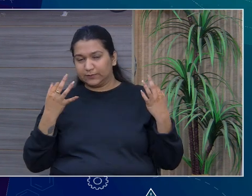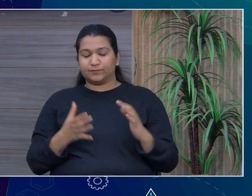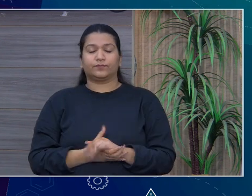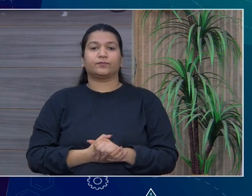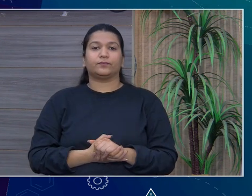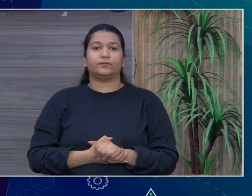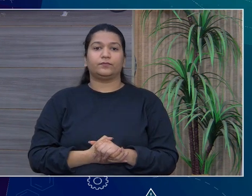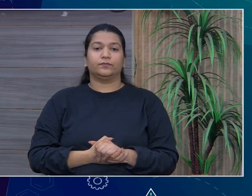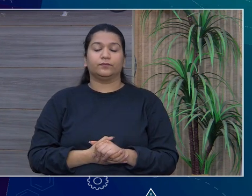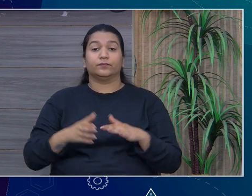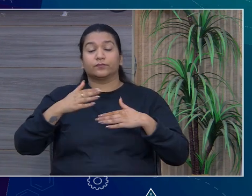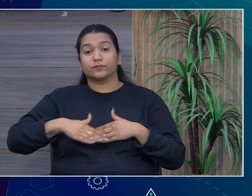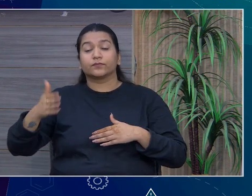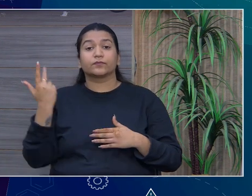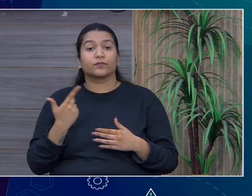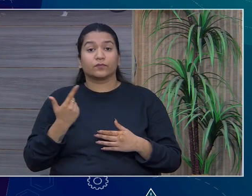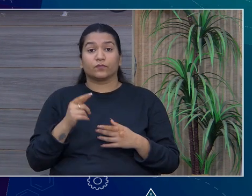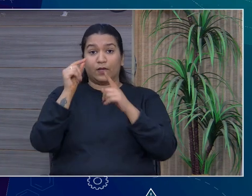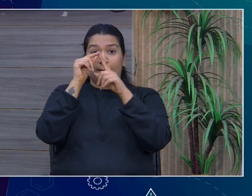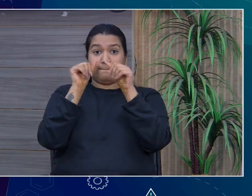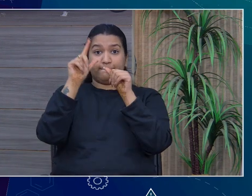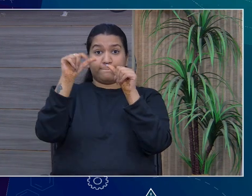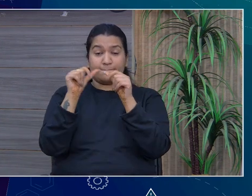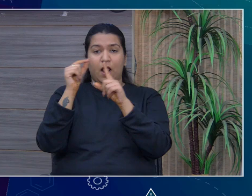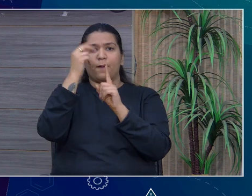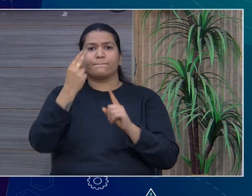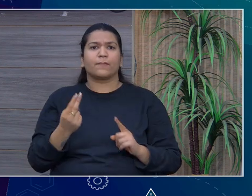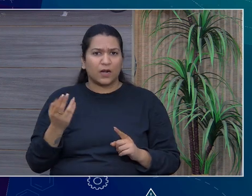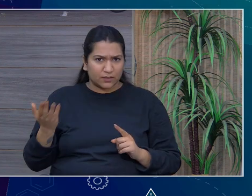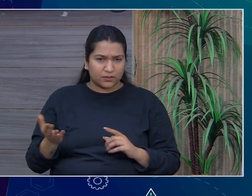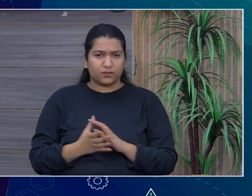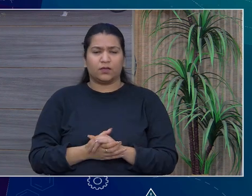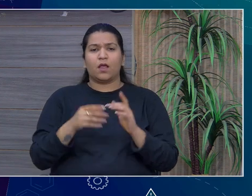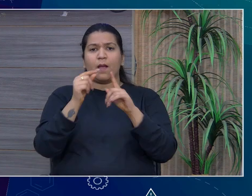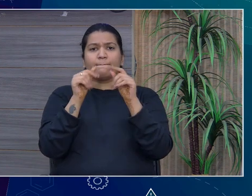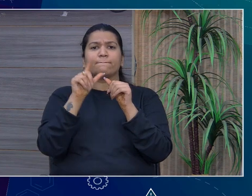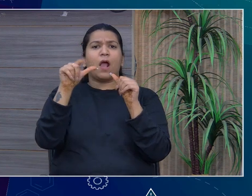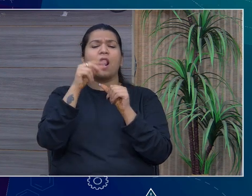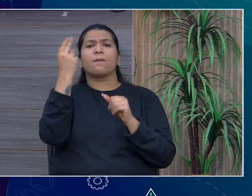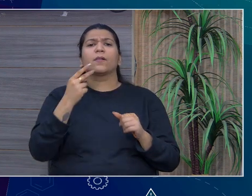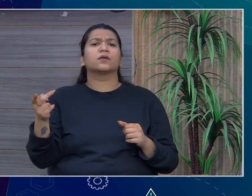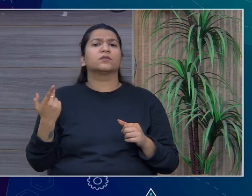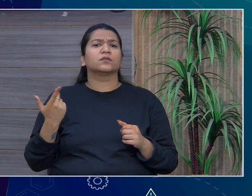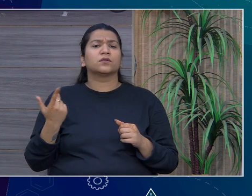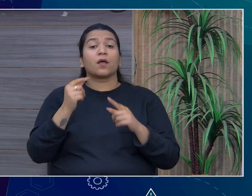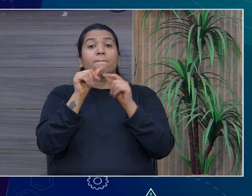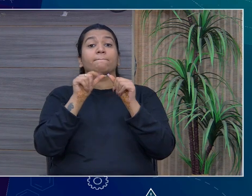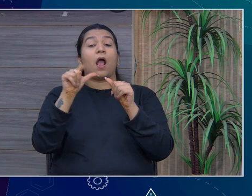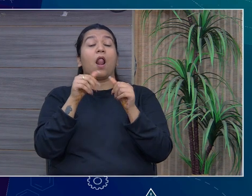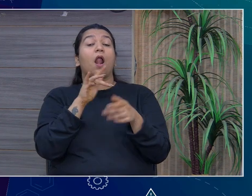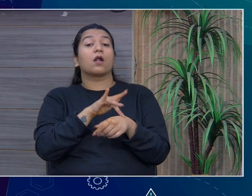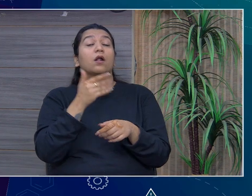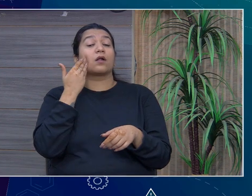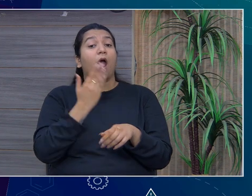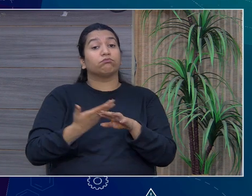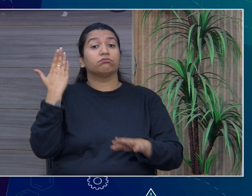सर, उसके बाद आपने बात करी सर पाला पेंटिंग्स की। पाला पेंटिंग्स जो हैं वो पाला साम्राज्य के टाइम पे इसका ओरिजिन हुआ